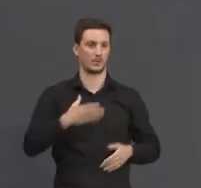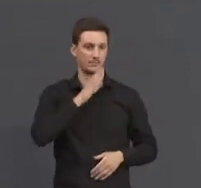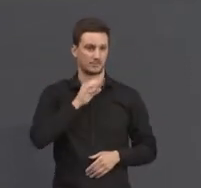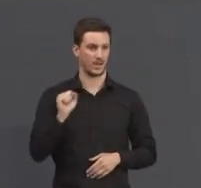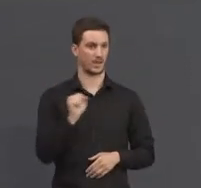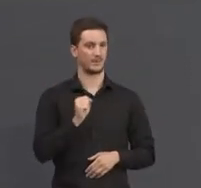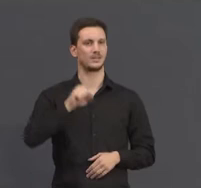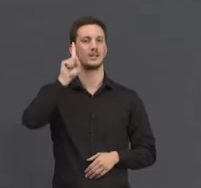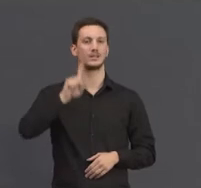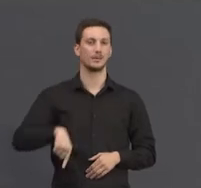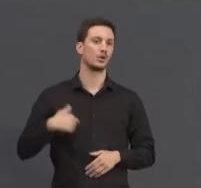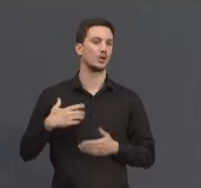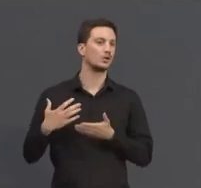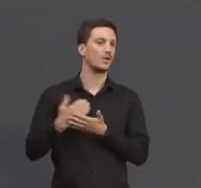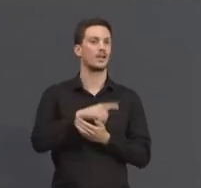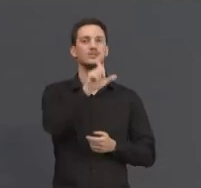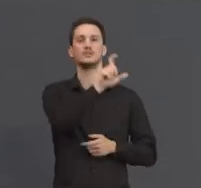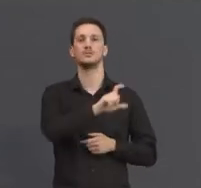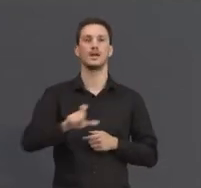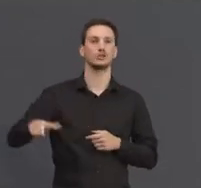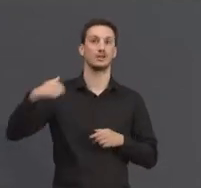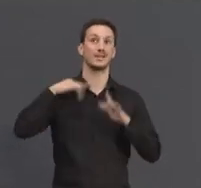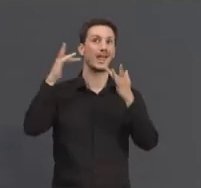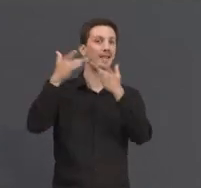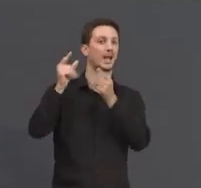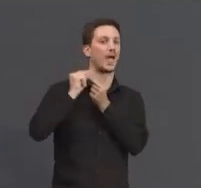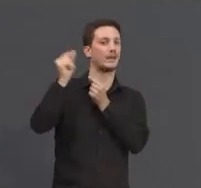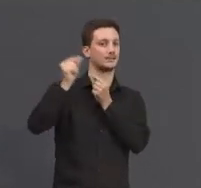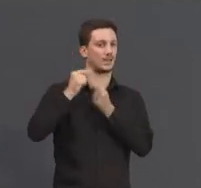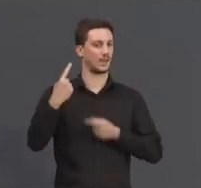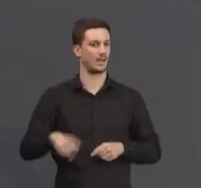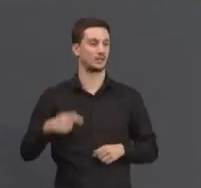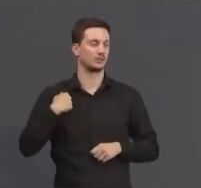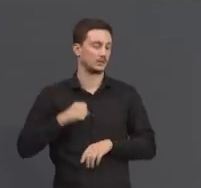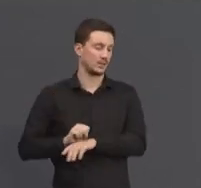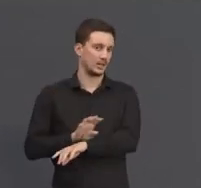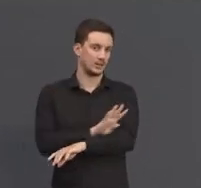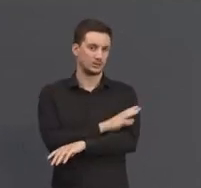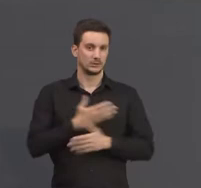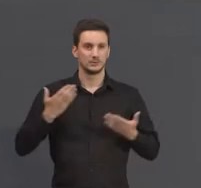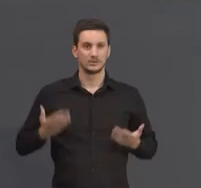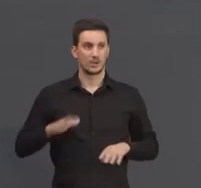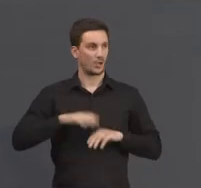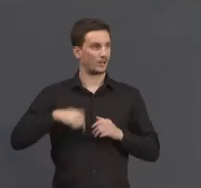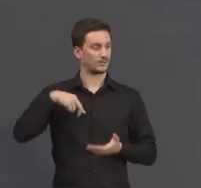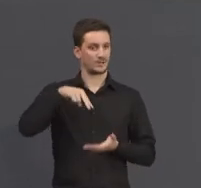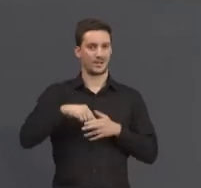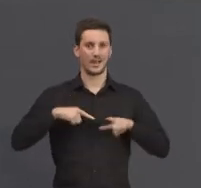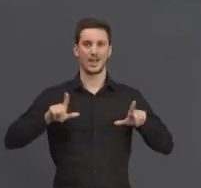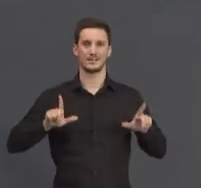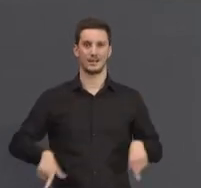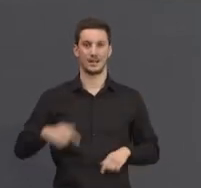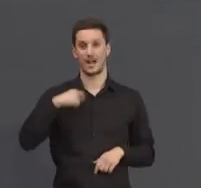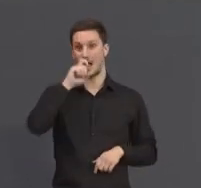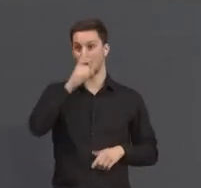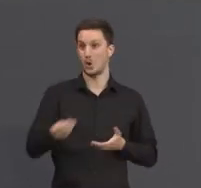a tothom que també ens segueix a través d'internet. Em fa molta il·lusió, de veritat, ser avui en aquest escenari un altre